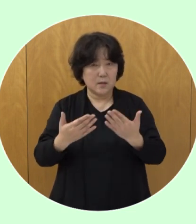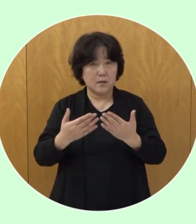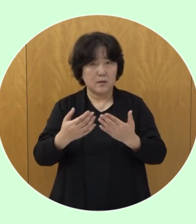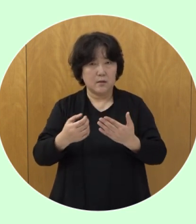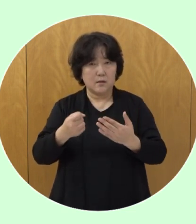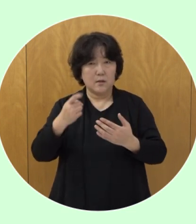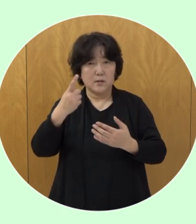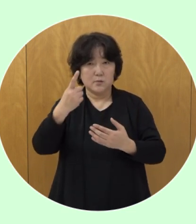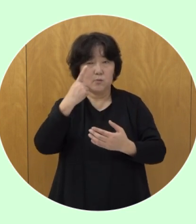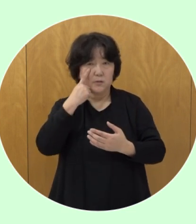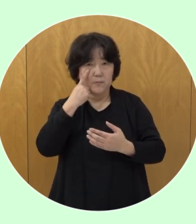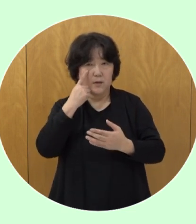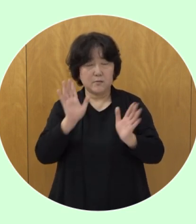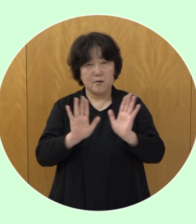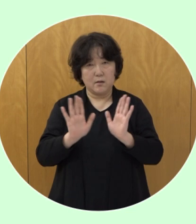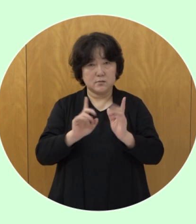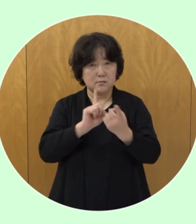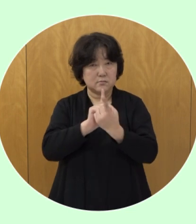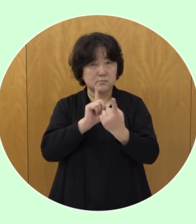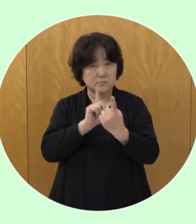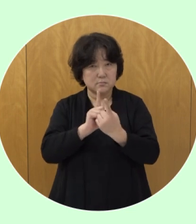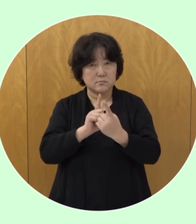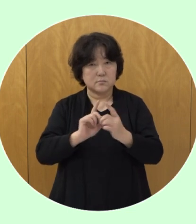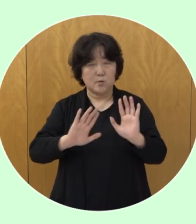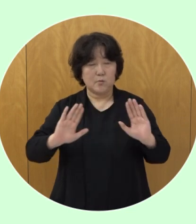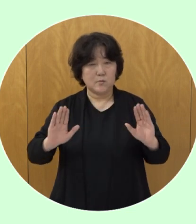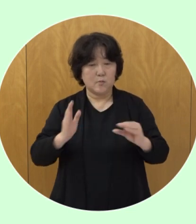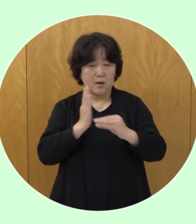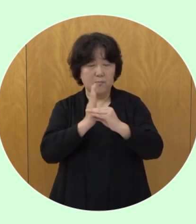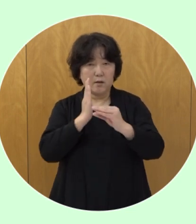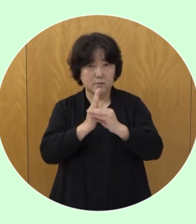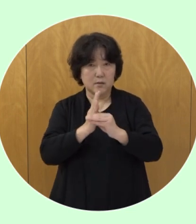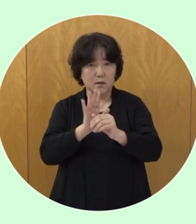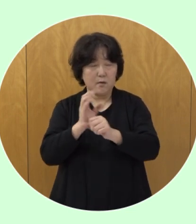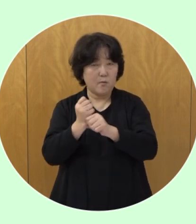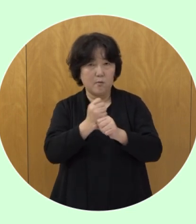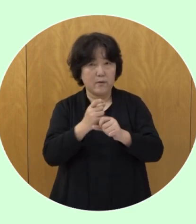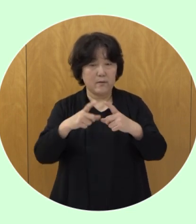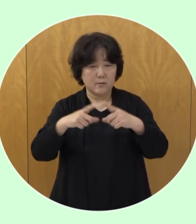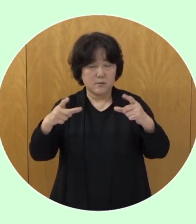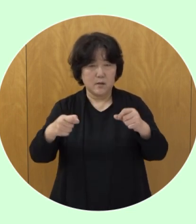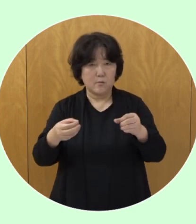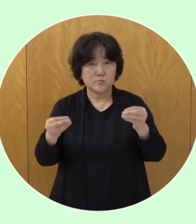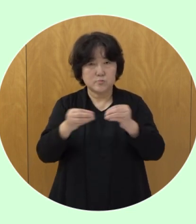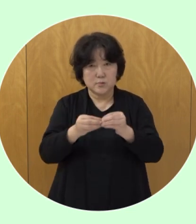子に対して子どもが真ん中応援券を追加交付することによりまして、